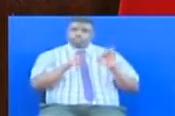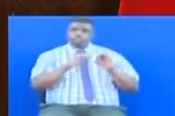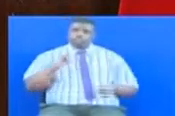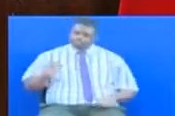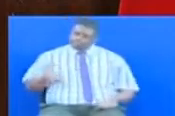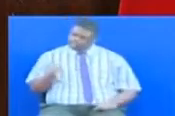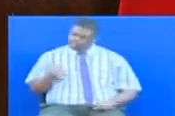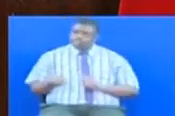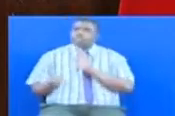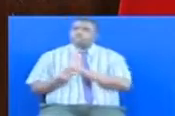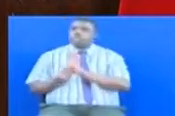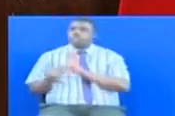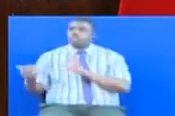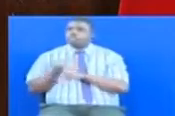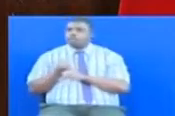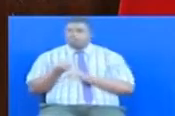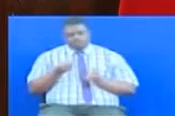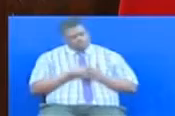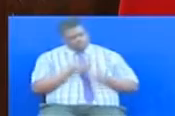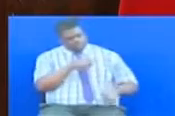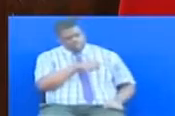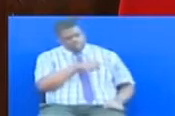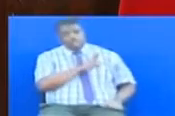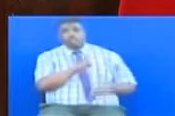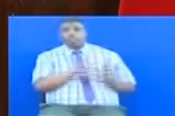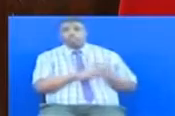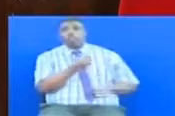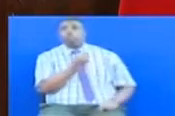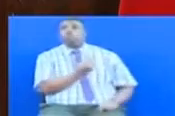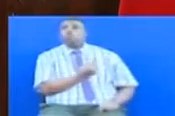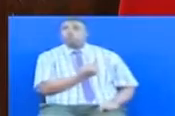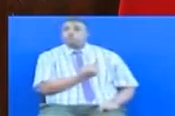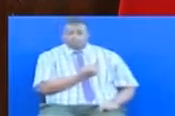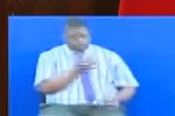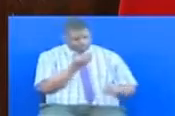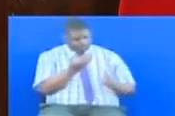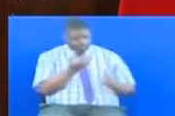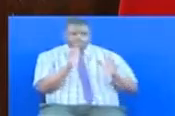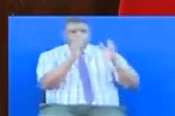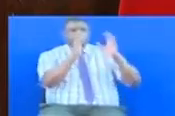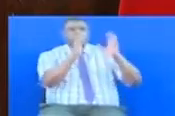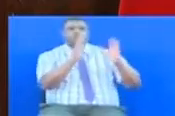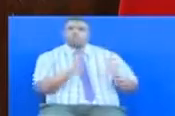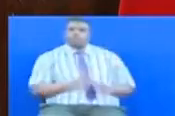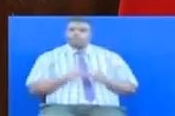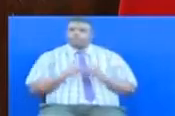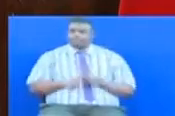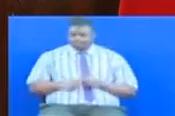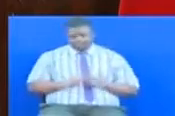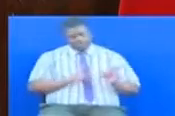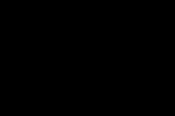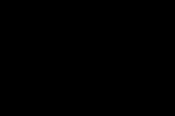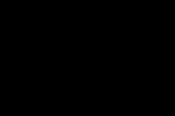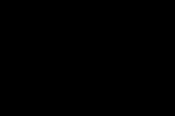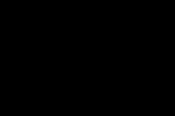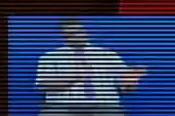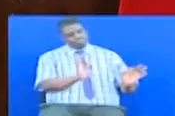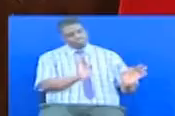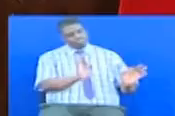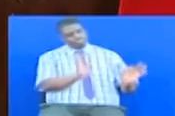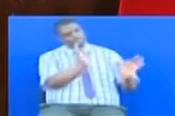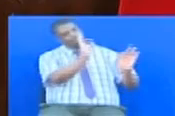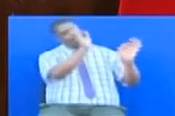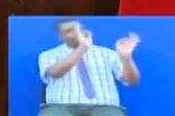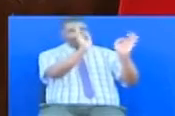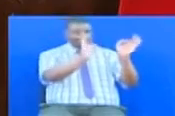manane yalikuwa yamepata pesa hiyo, na halmashauri yangu ilikuwa moja hapo. Imependezesha miji kiasi kwamba hata unapokuwa na parking fee ambayo ni